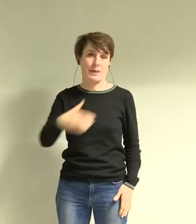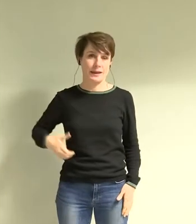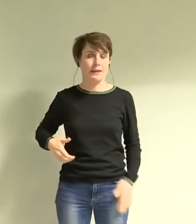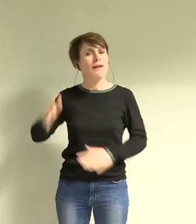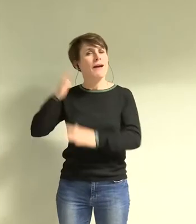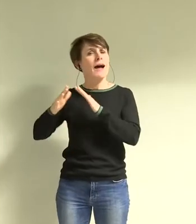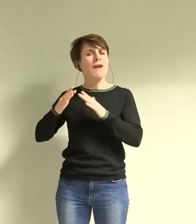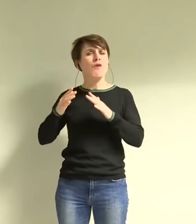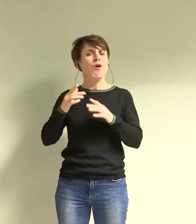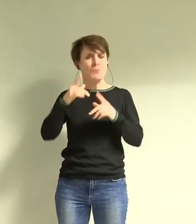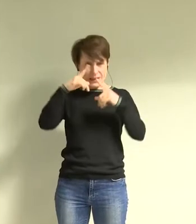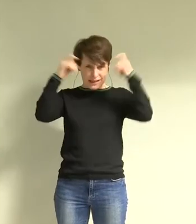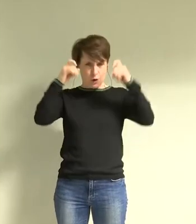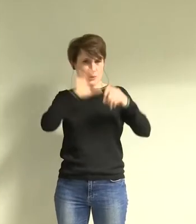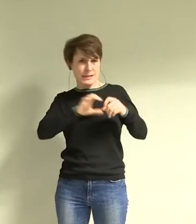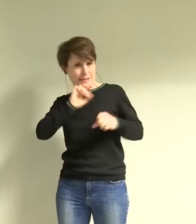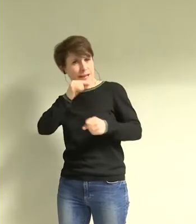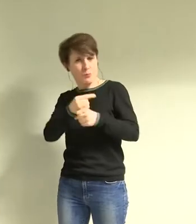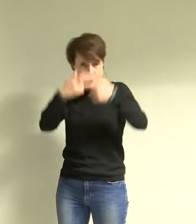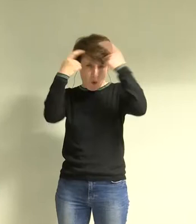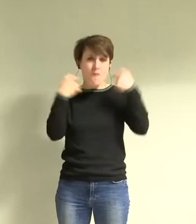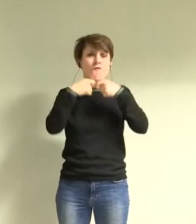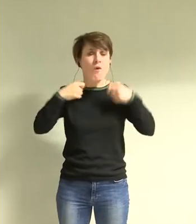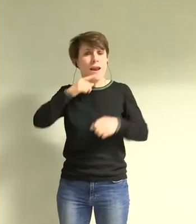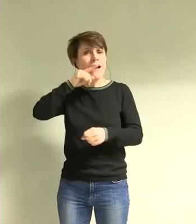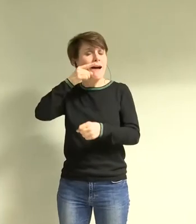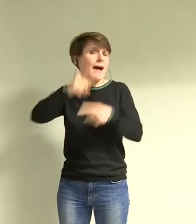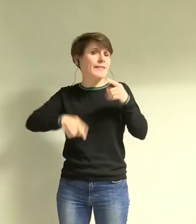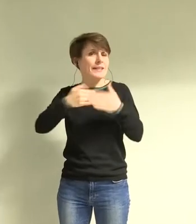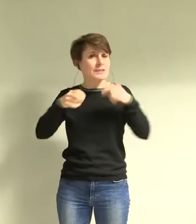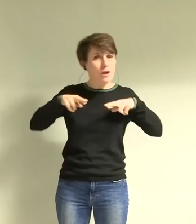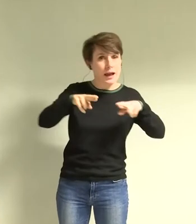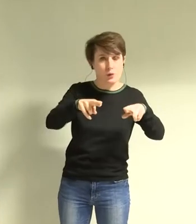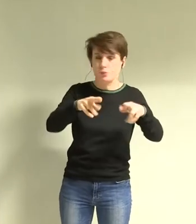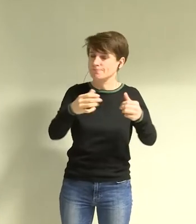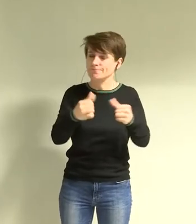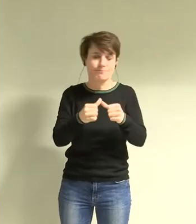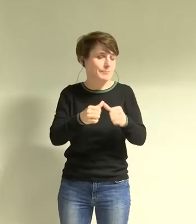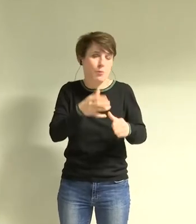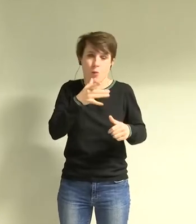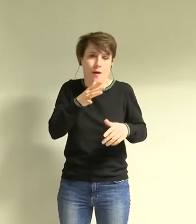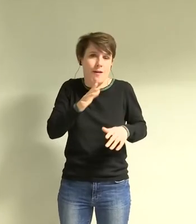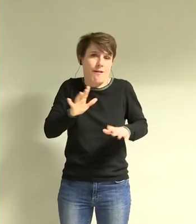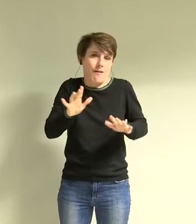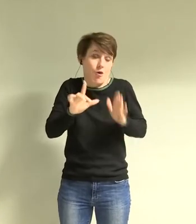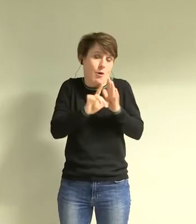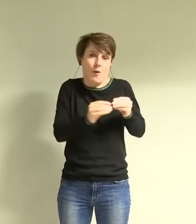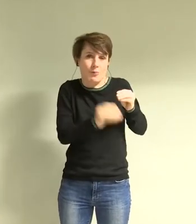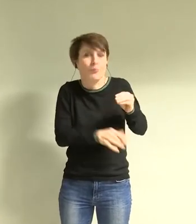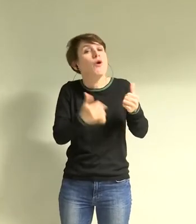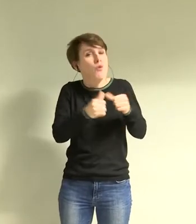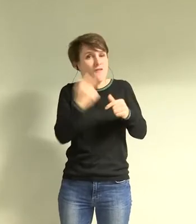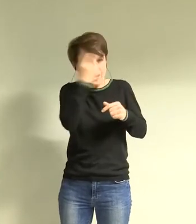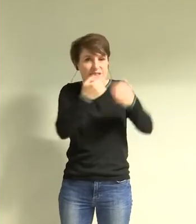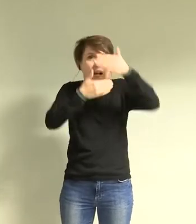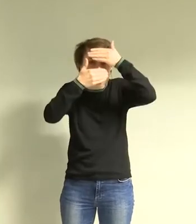dans l'espace public en 2011 il avait dû se résoudre à interdire la dissimulation du visage sensible et le voile est d'ailleurs pardon de vous